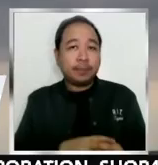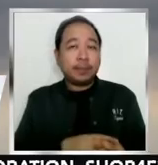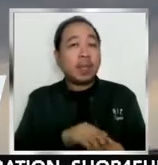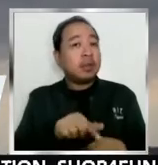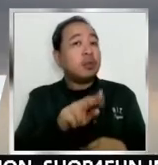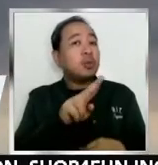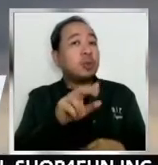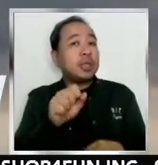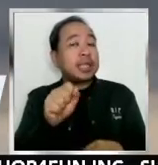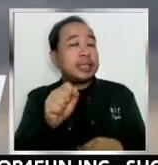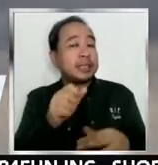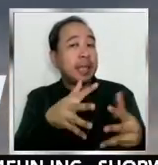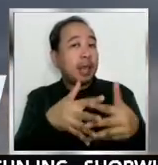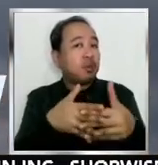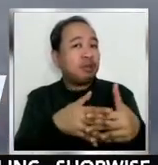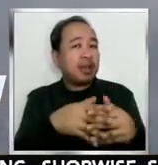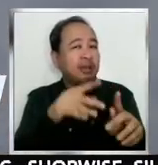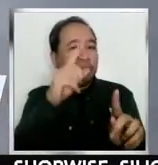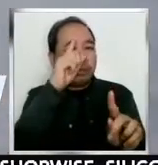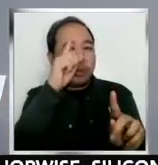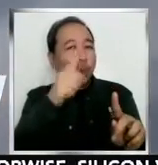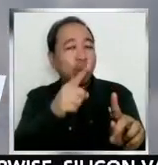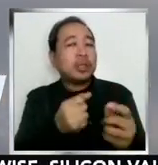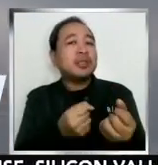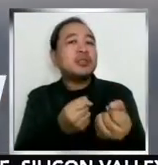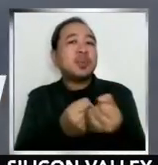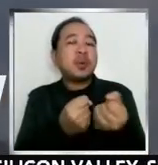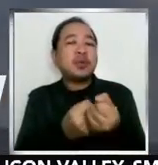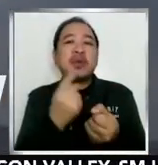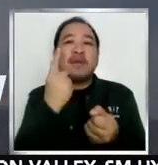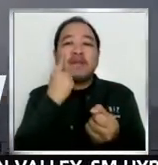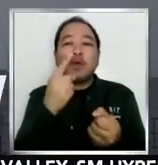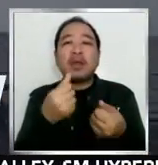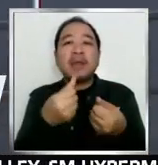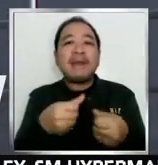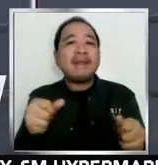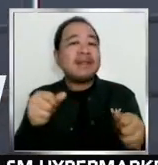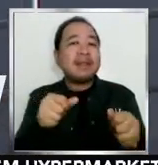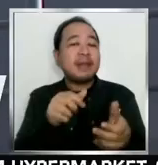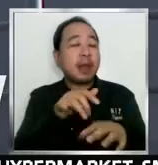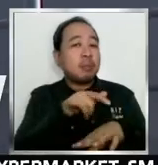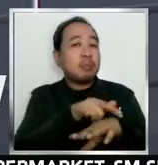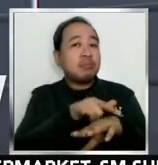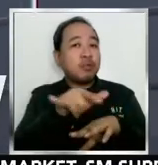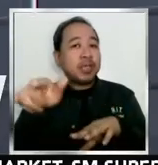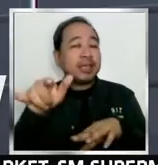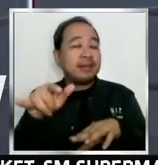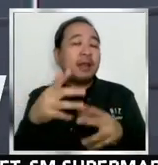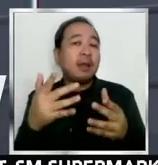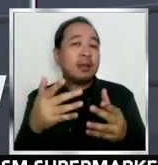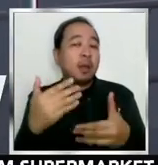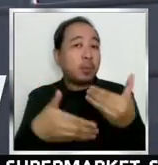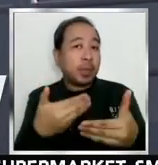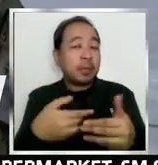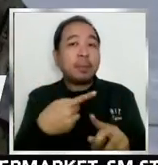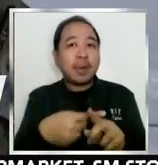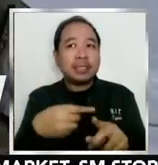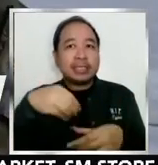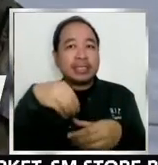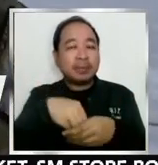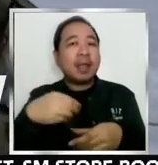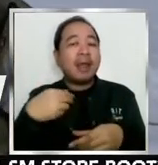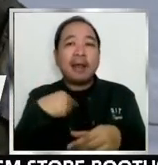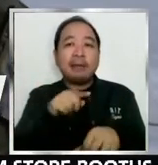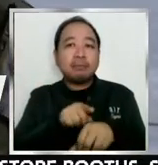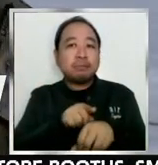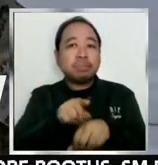magsilbing backup para sa mga marine flight operations. May karga ring anti-air missiles ang USS America. Sabi ng